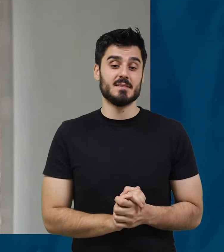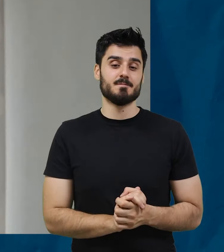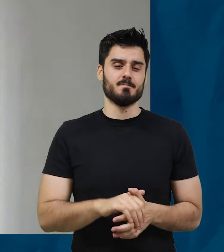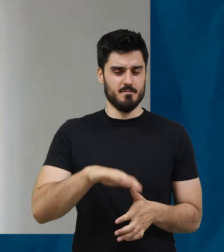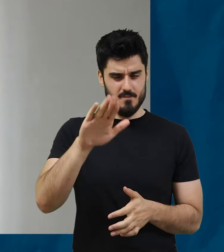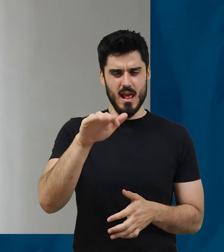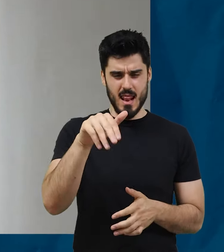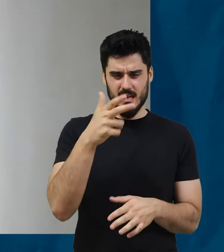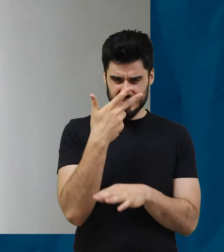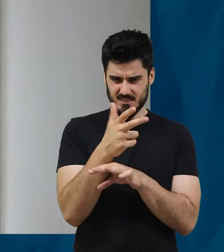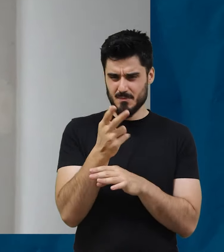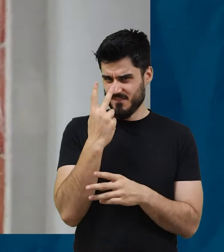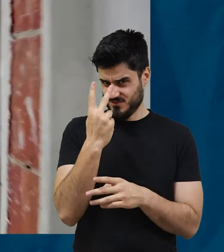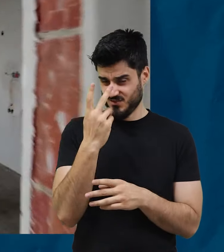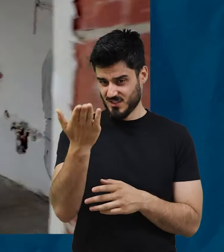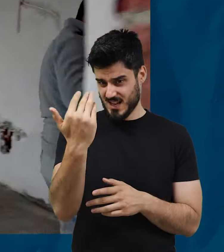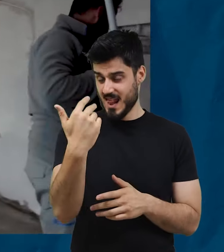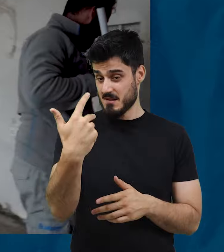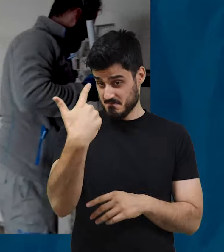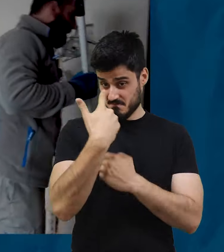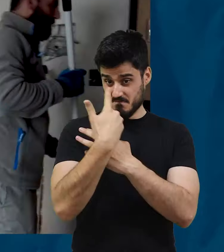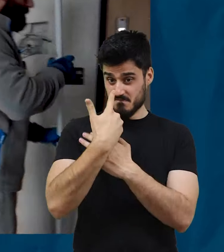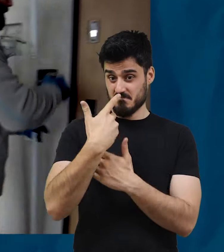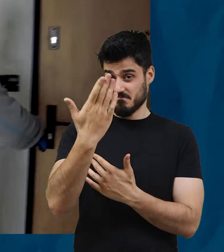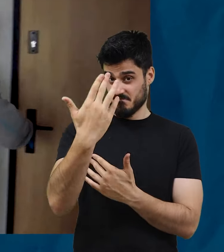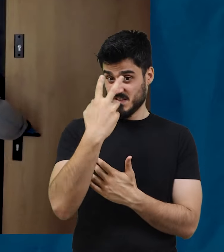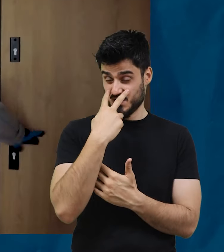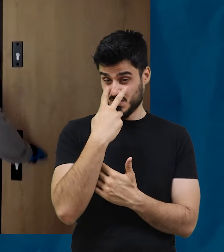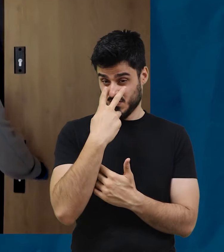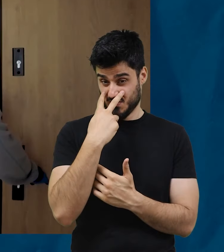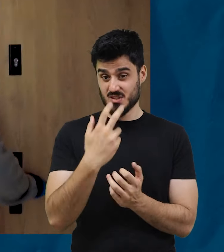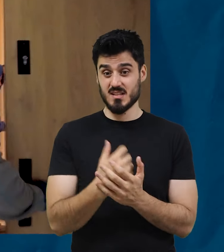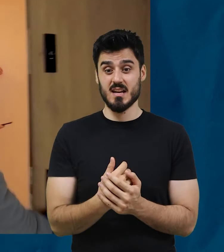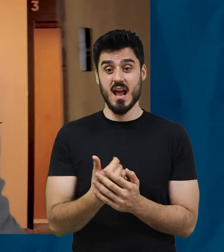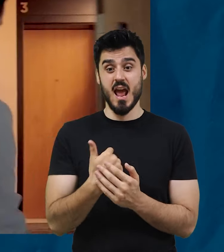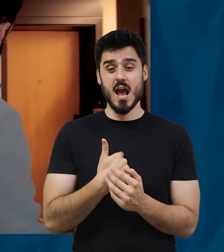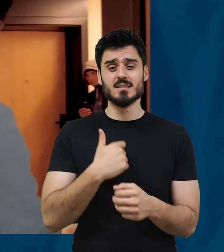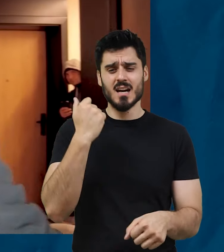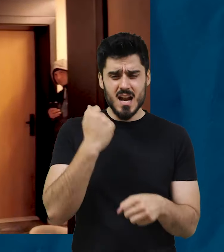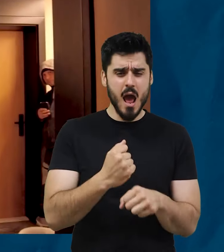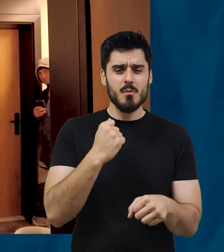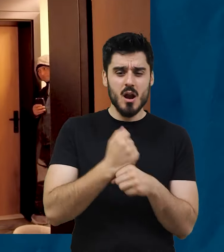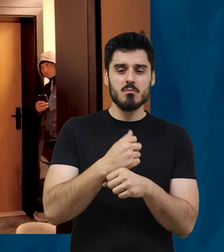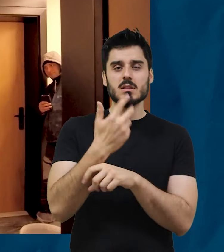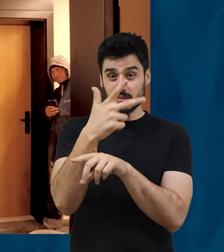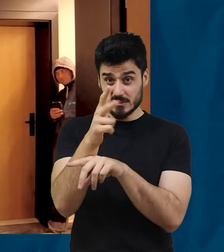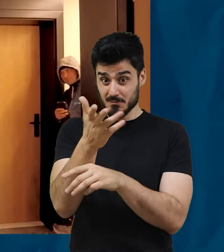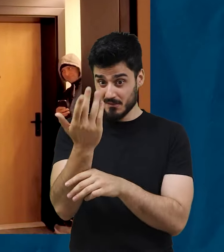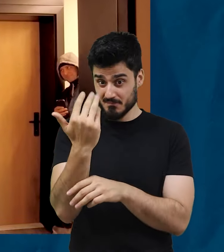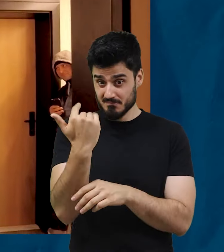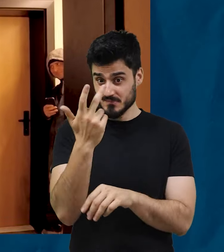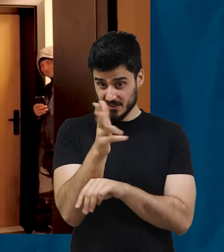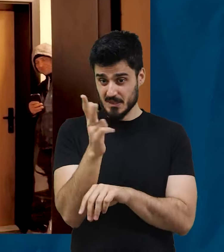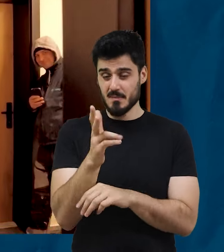Ела ги снимай, какво правят? Ела ги снимай, докато аз бачкам, само снимай кадъра къв.